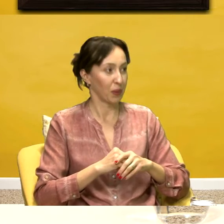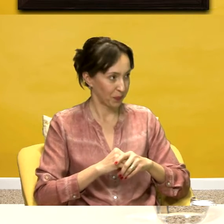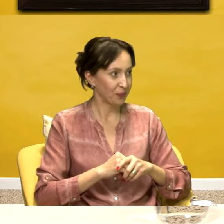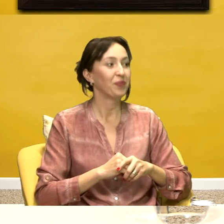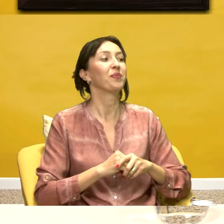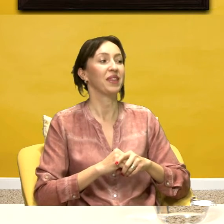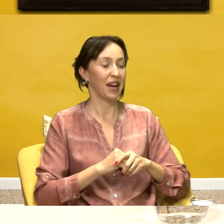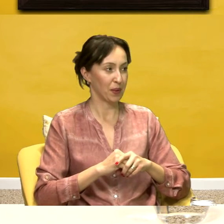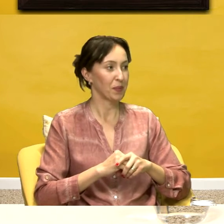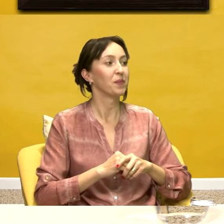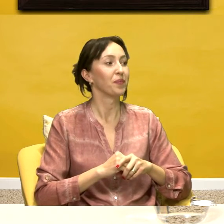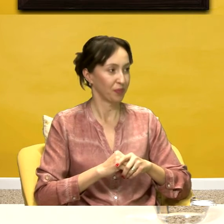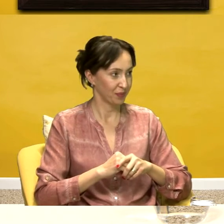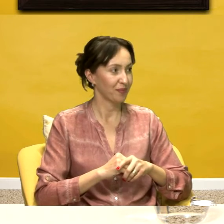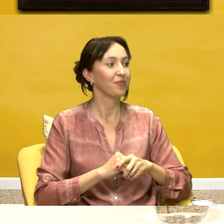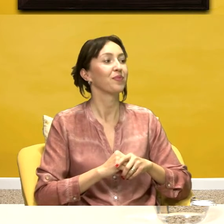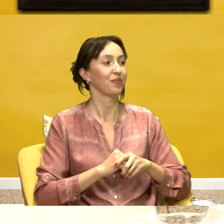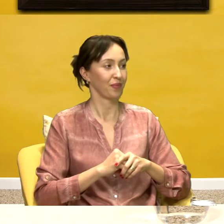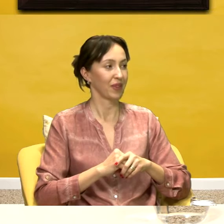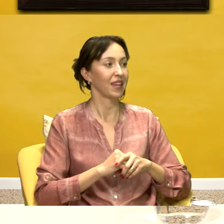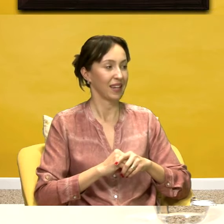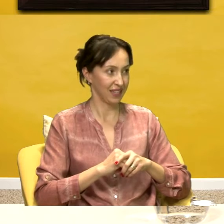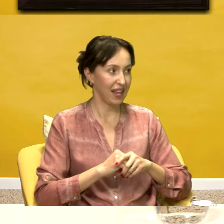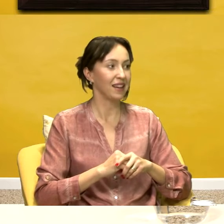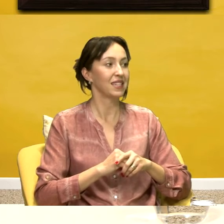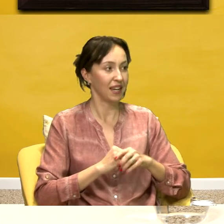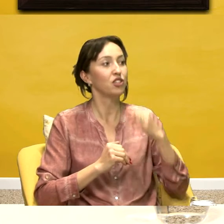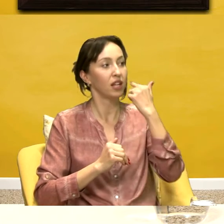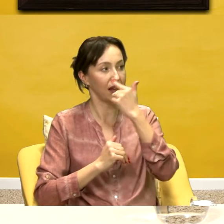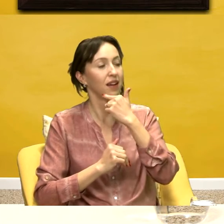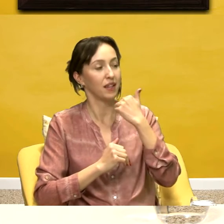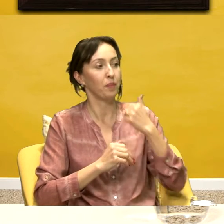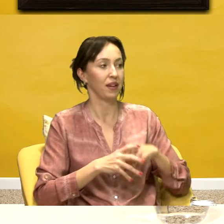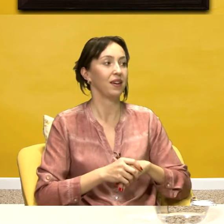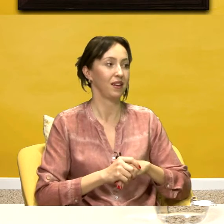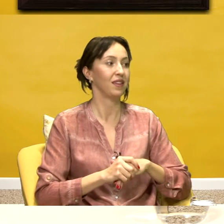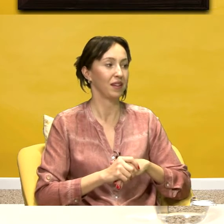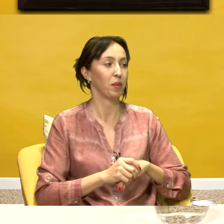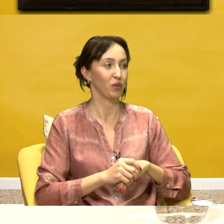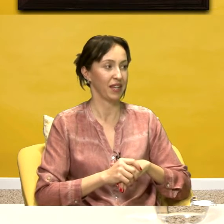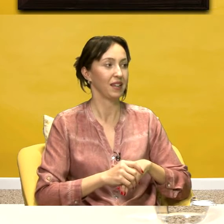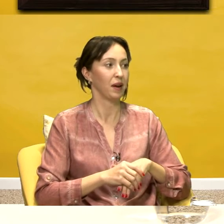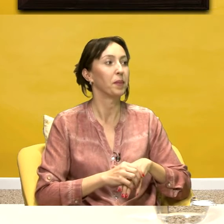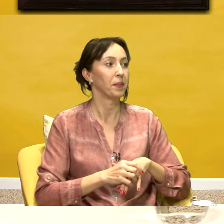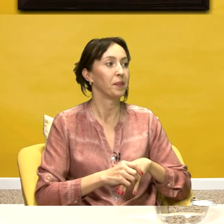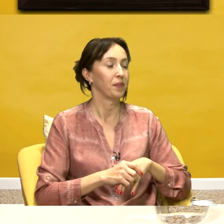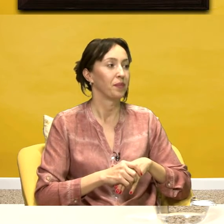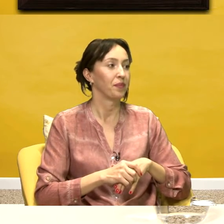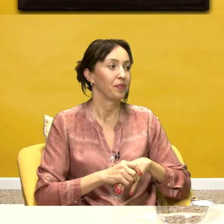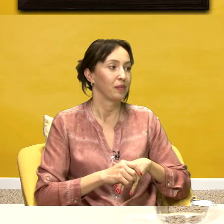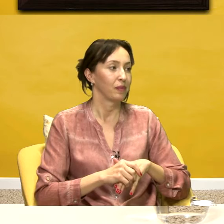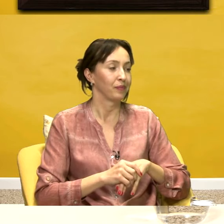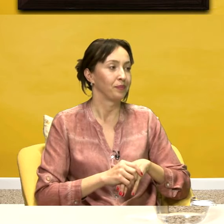chiar dacă nu mă aude și nu știu să-i gesticulez, ea înțelege în mare parte. Da, de pe buze, da.